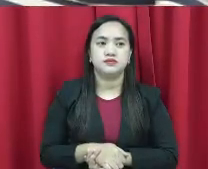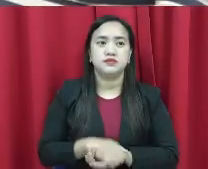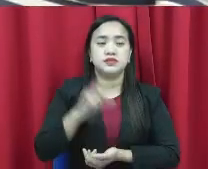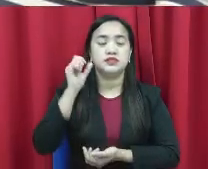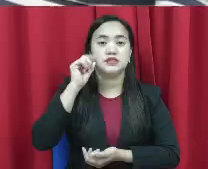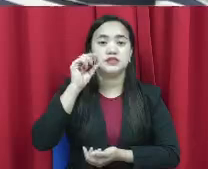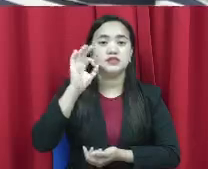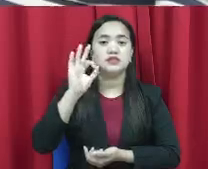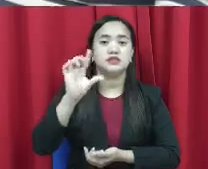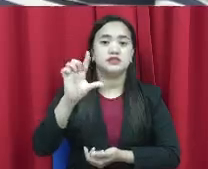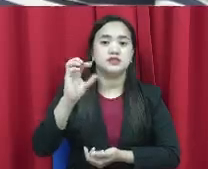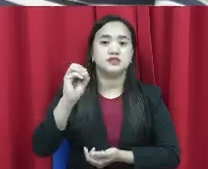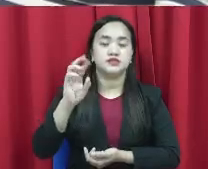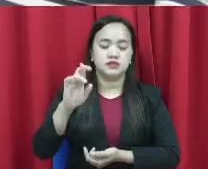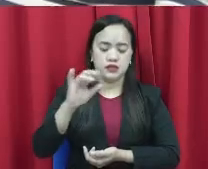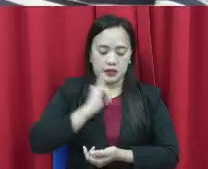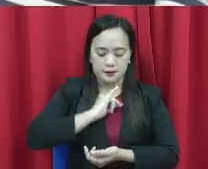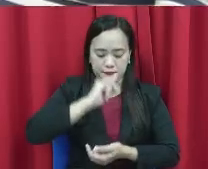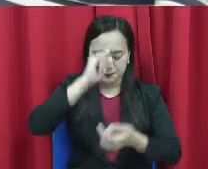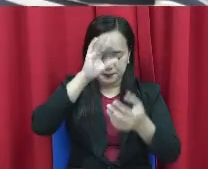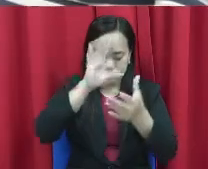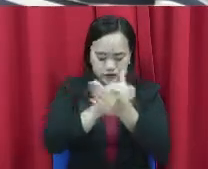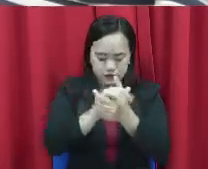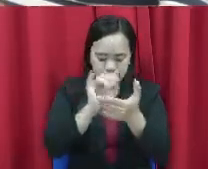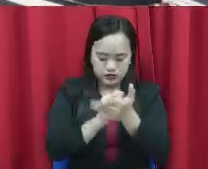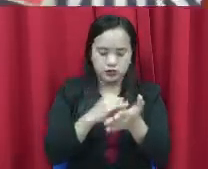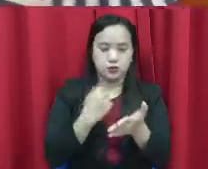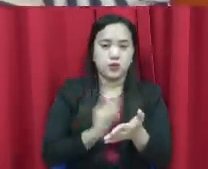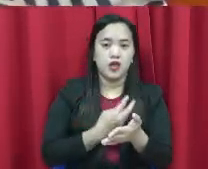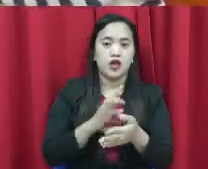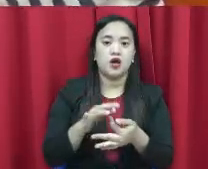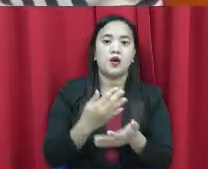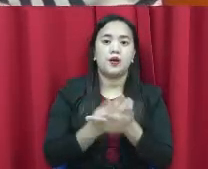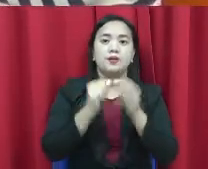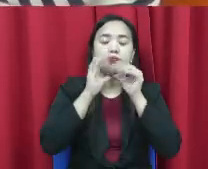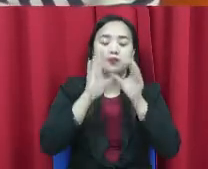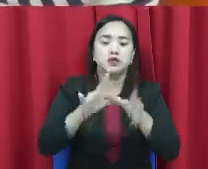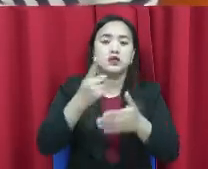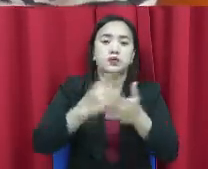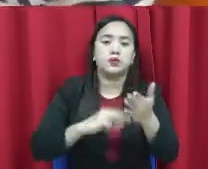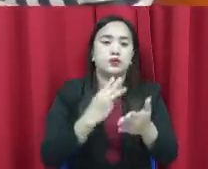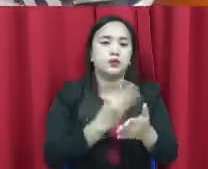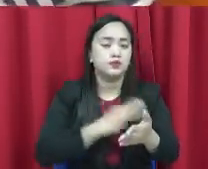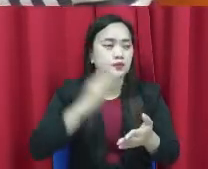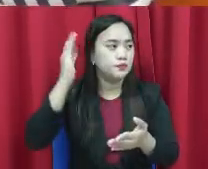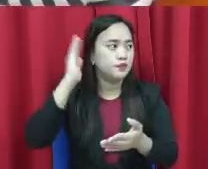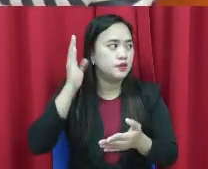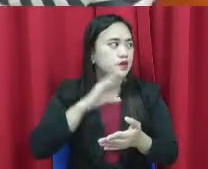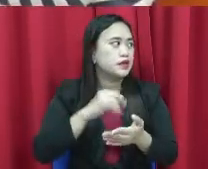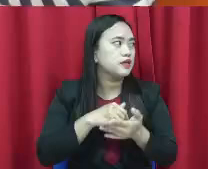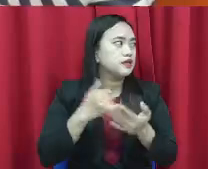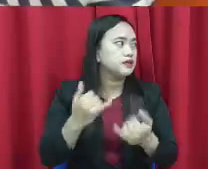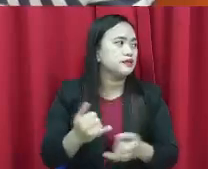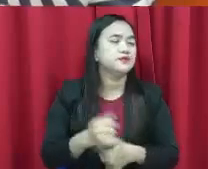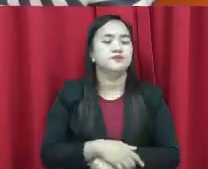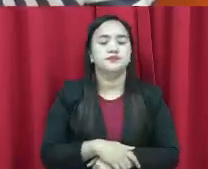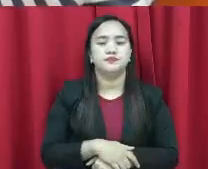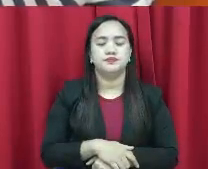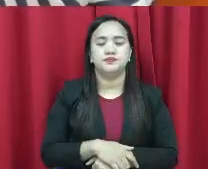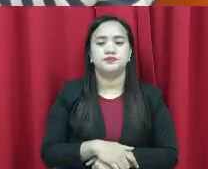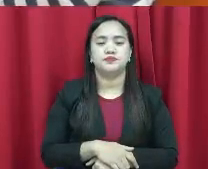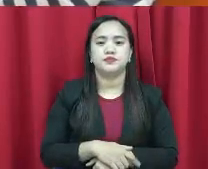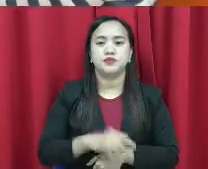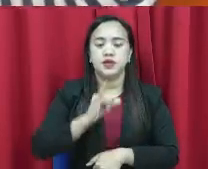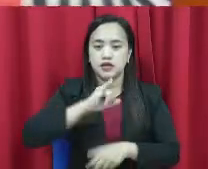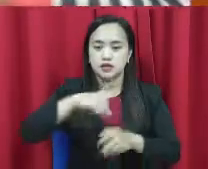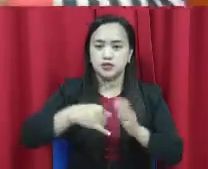Solomon kaya i believe na tayo po ay na-bless po doon sa ating napakinggan at ngayon nga po ay nais ko pong ah